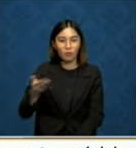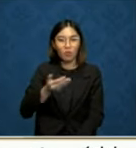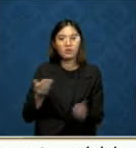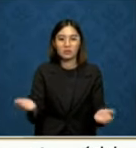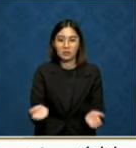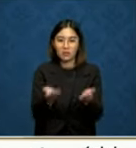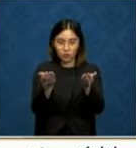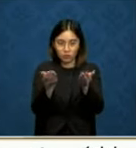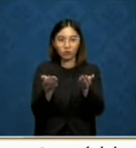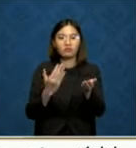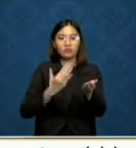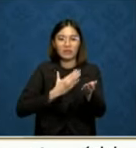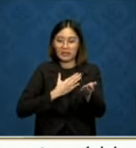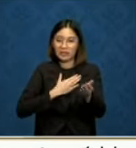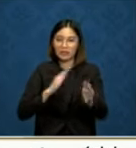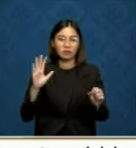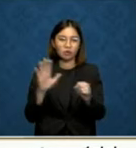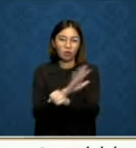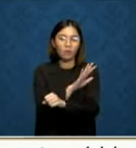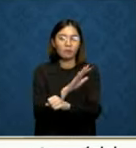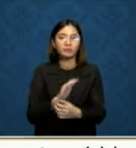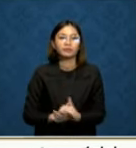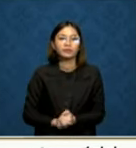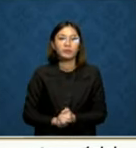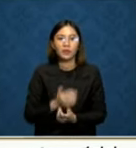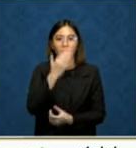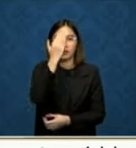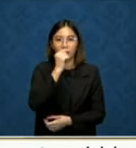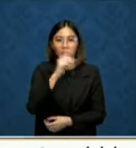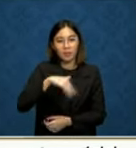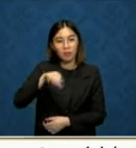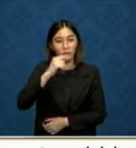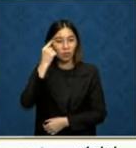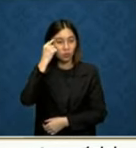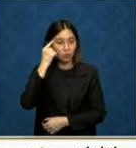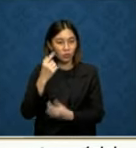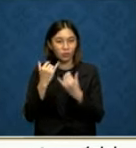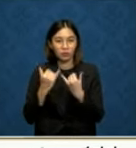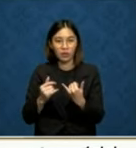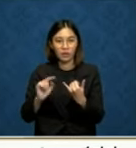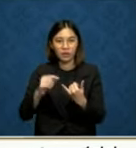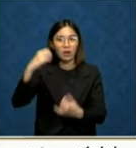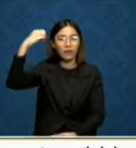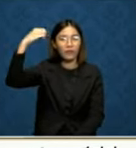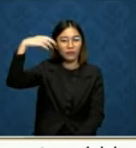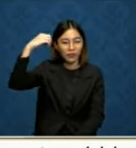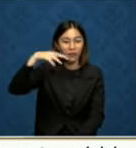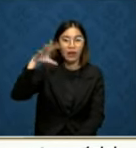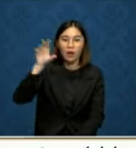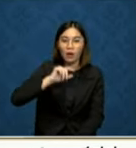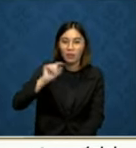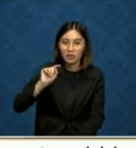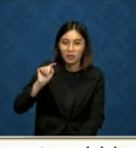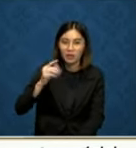ิภาคเต็ที่ เพระว่เราก็รู้กัอยู่ วา ขนานี้ nadieจ่ายไฟ จาก